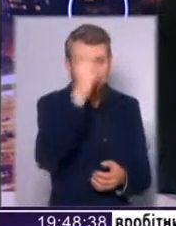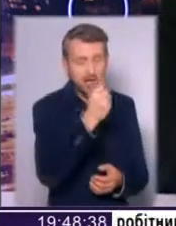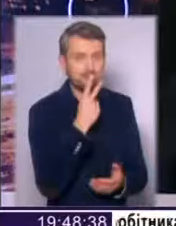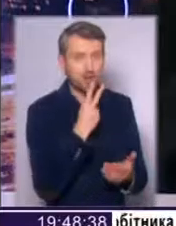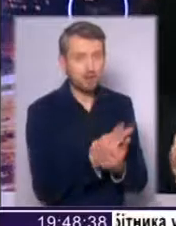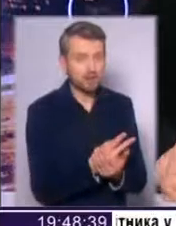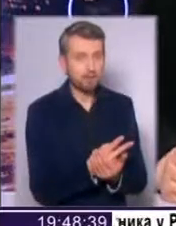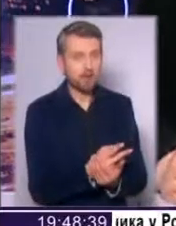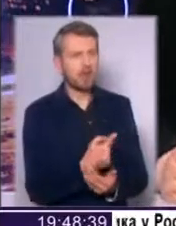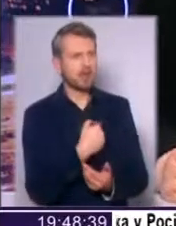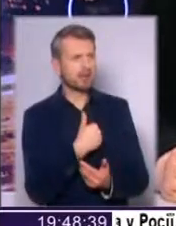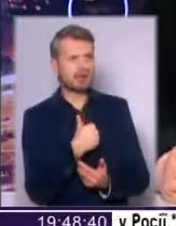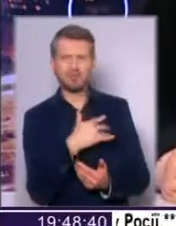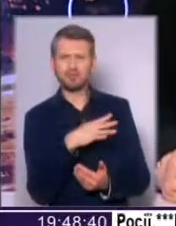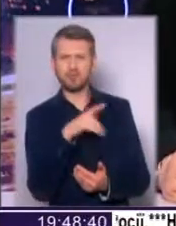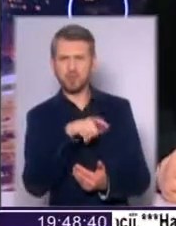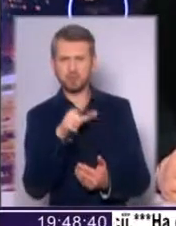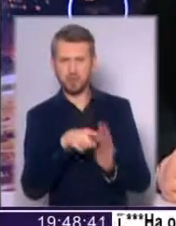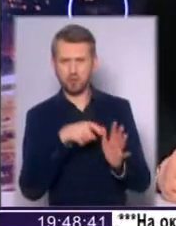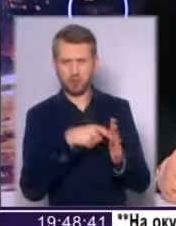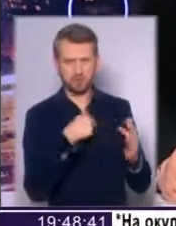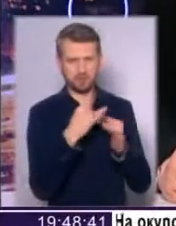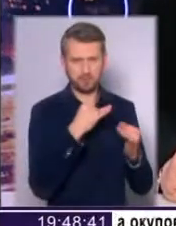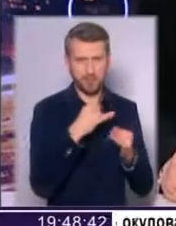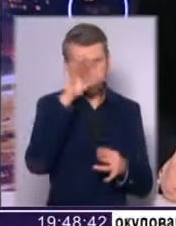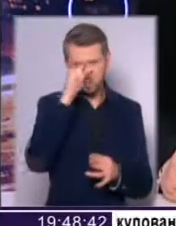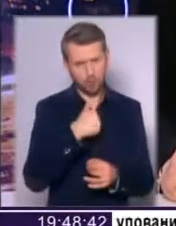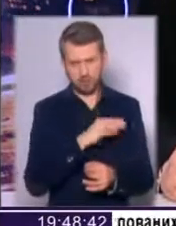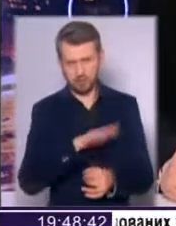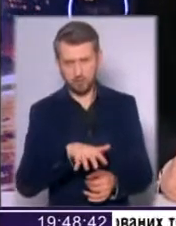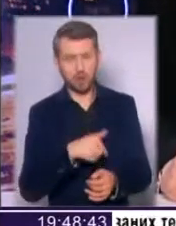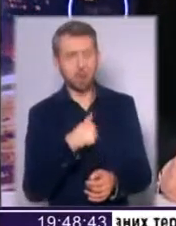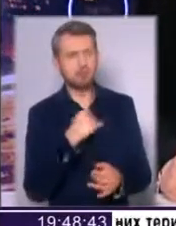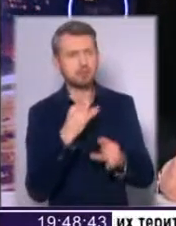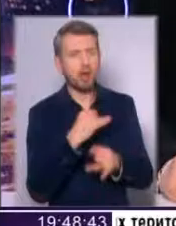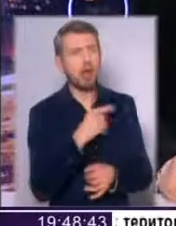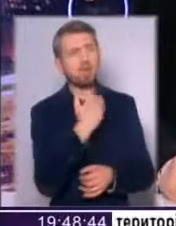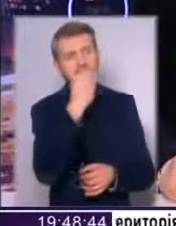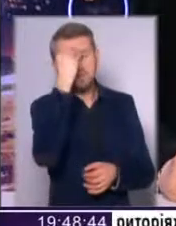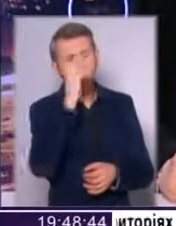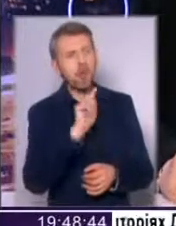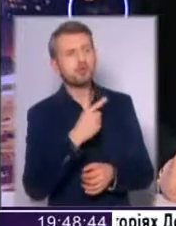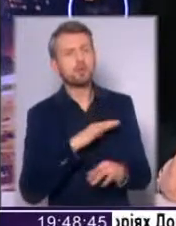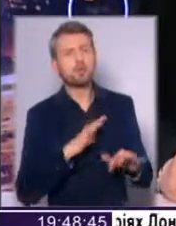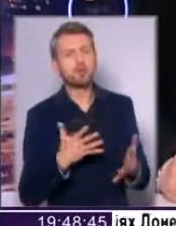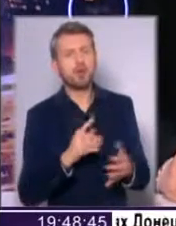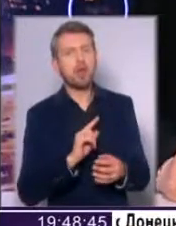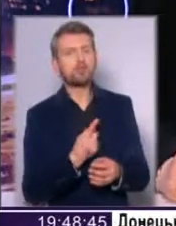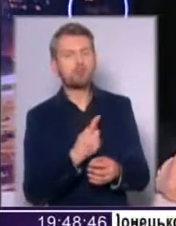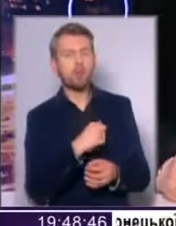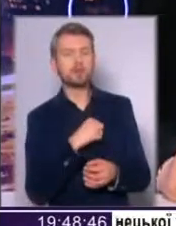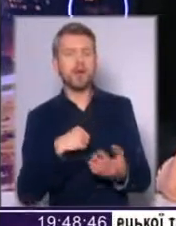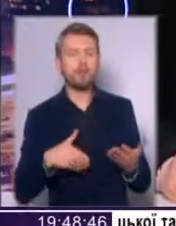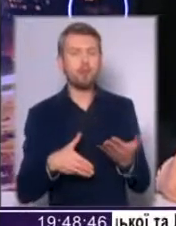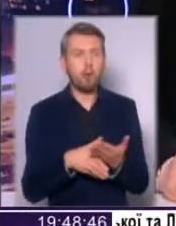От я розмовляв з людьми на Донбасі, я не розмовляв в Кривому Розі. Я говорив, як ви думаєте, я кажу, чому це відбулося? Чому «Самопоміч»,